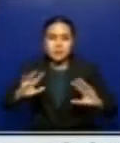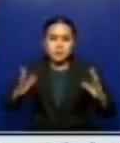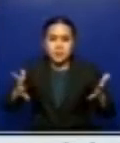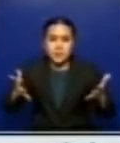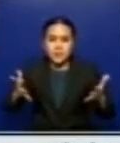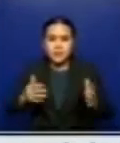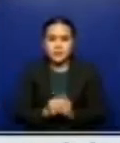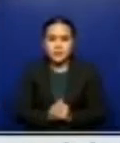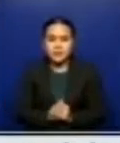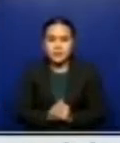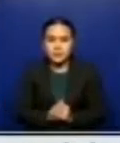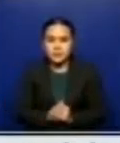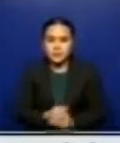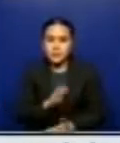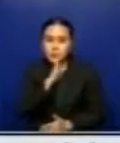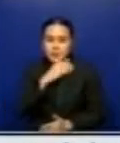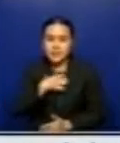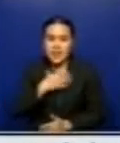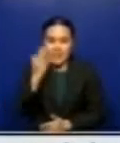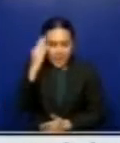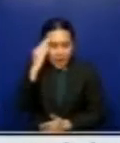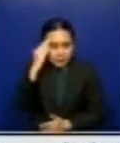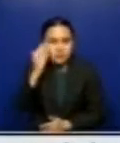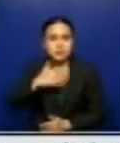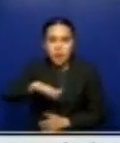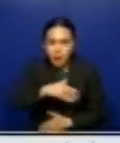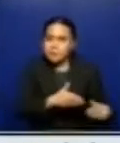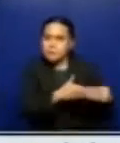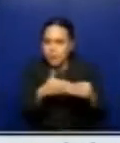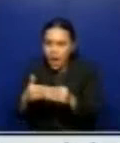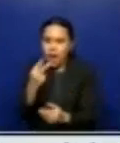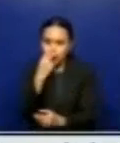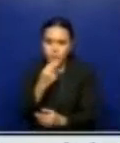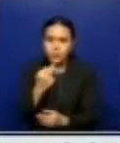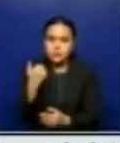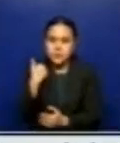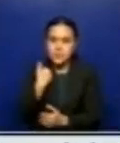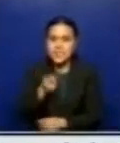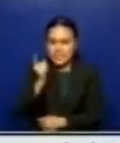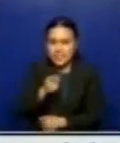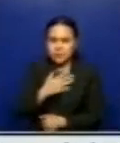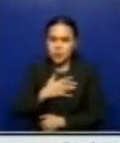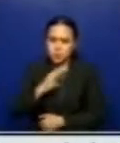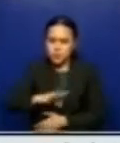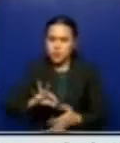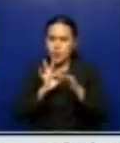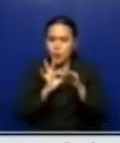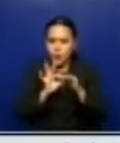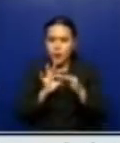ถ้าอยากทราบผมจะพาไปตรวจไปดูว่าข้อเท็จจริงผมเป็นห่วงเพราะฉะนั้นง